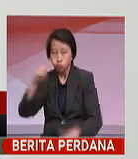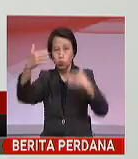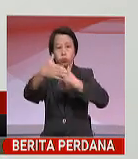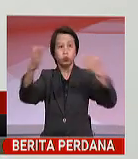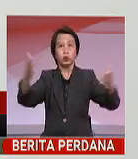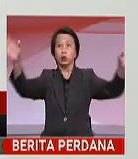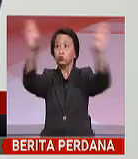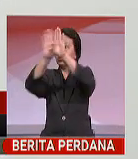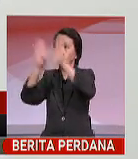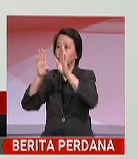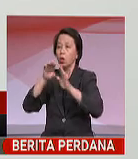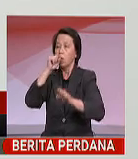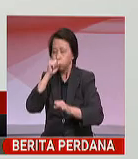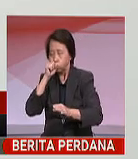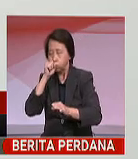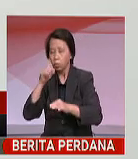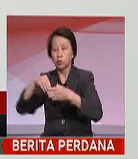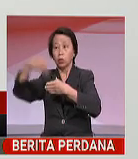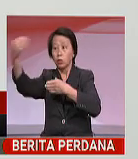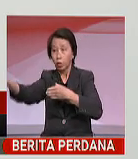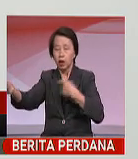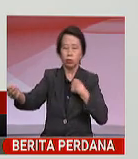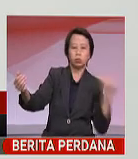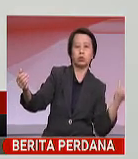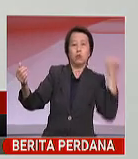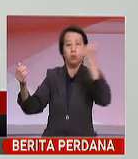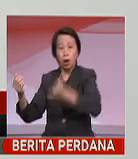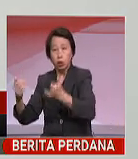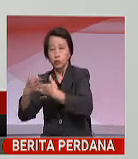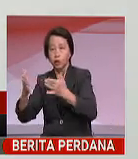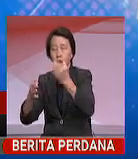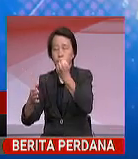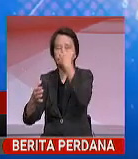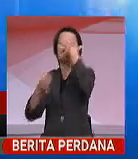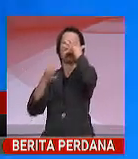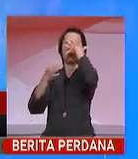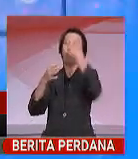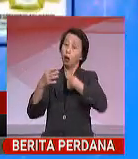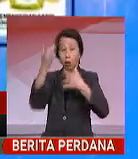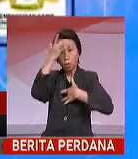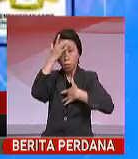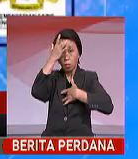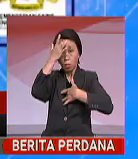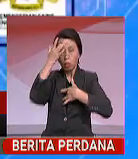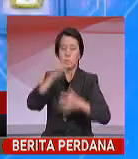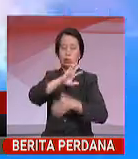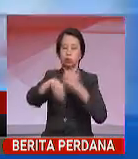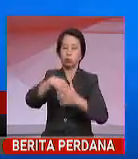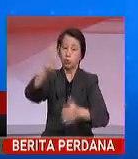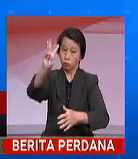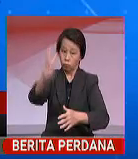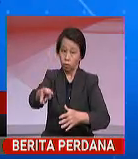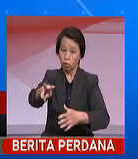tertutup, lepas tu dia keluar dari bilik tu, sujud kemudian anda masuk, anda masih boleh kena juga. Semua itu, semua orang